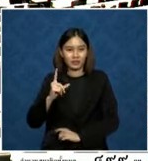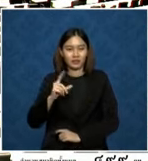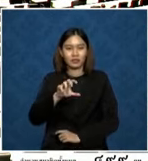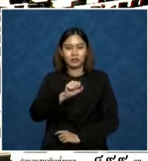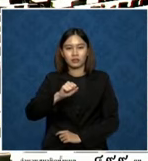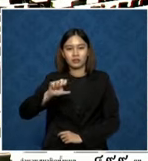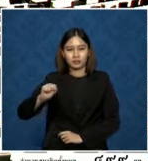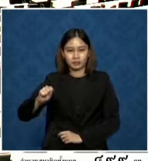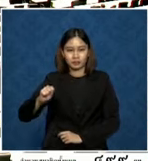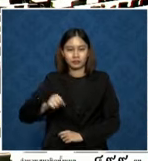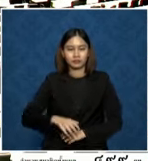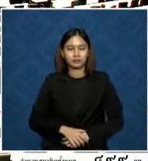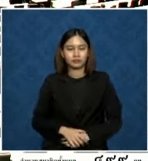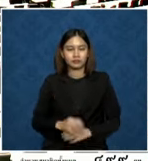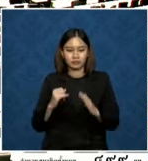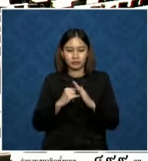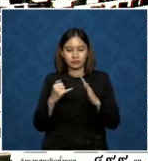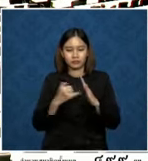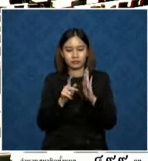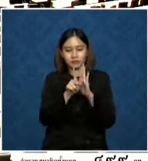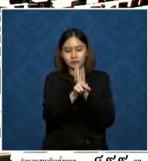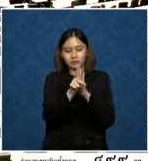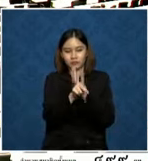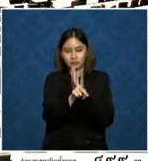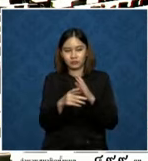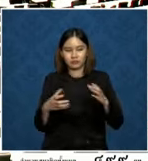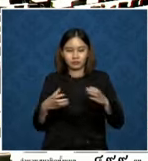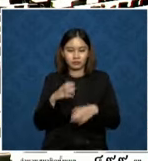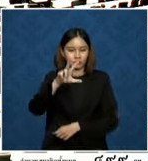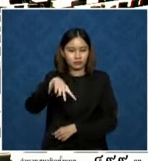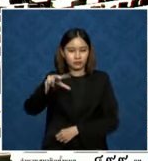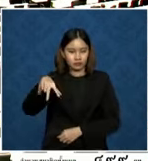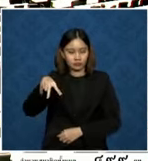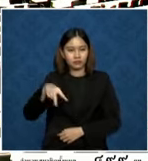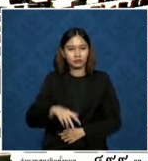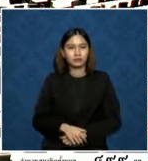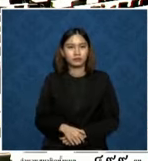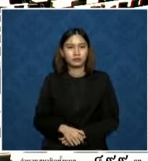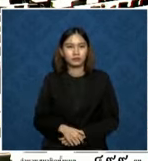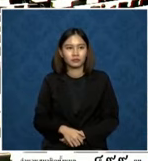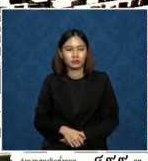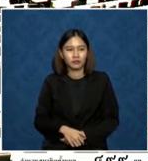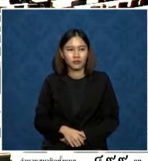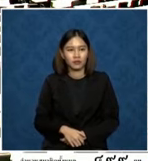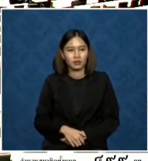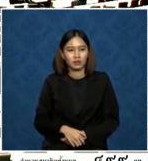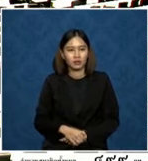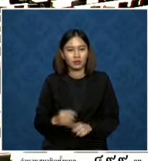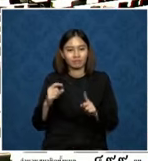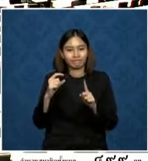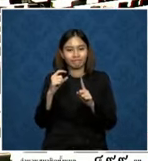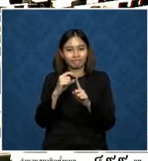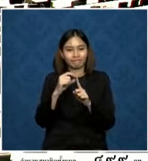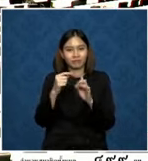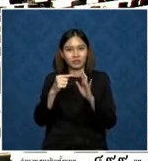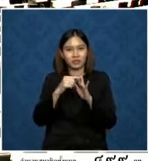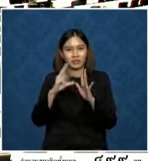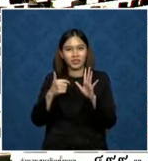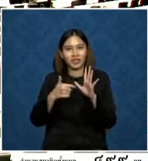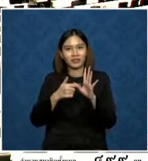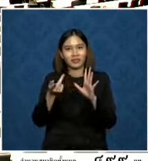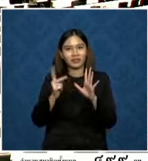ภาผู้แทนราษฎรจังหวัดกาฬสินธุ์พรรคเพื่อไทยจริงๆก็คำว่าเช็คมันก็หมายถึงสองอย่